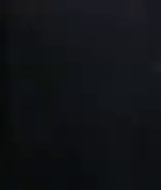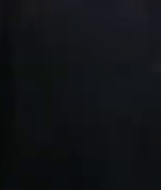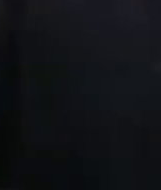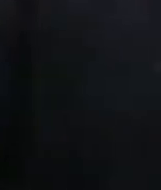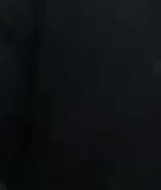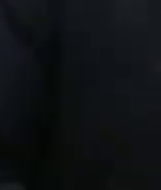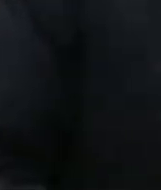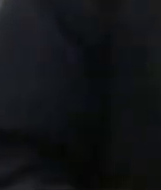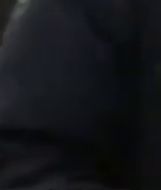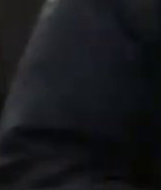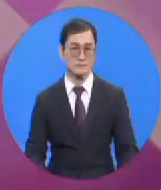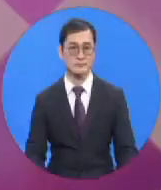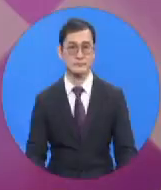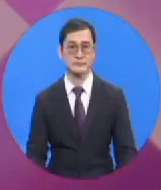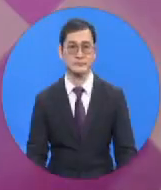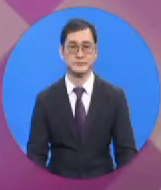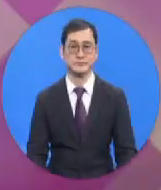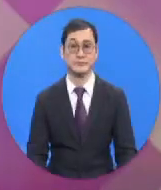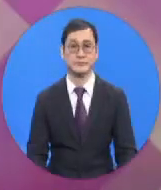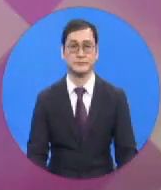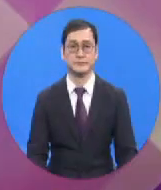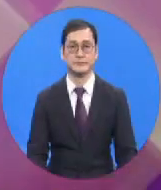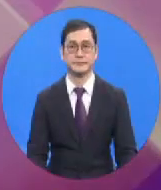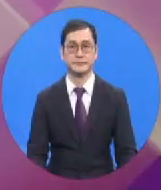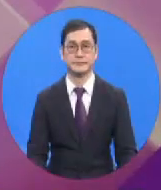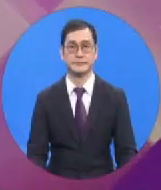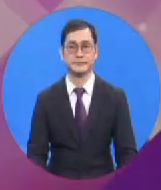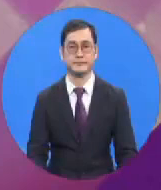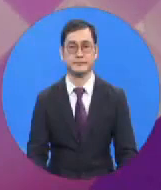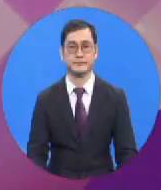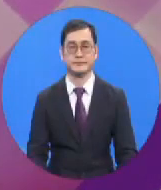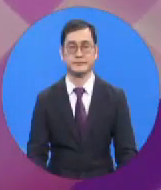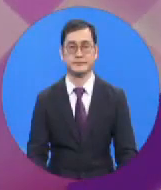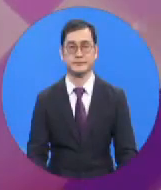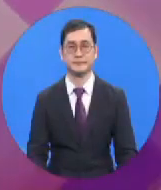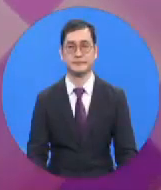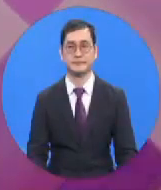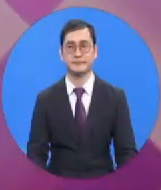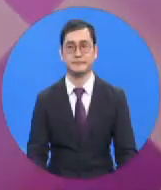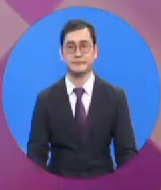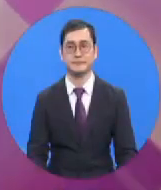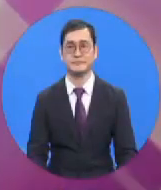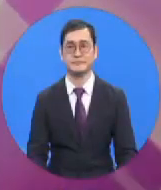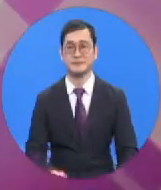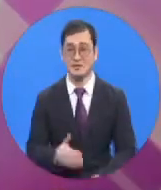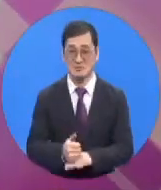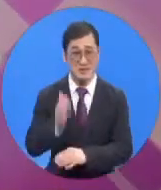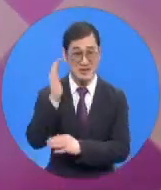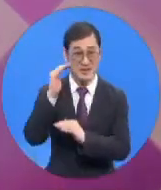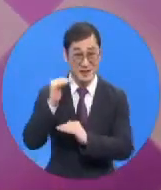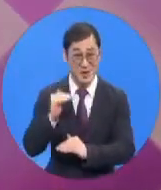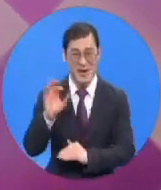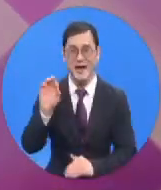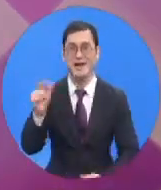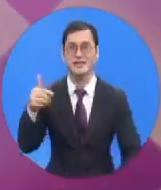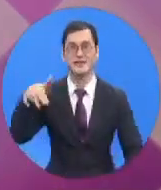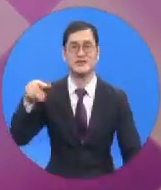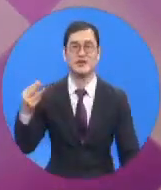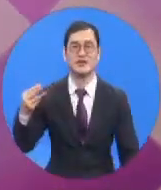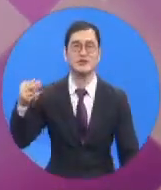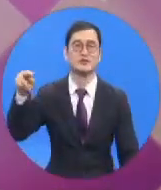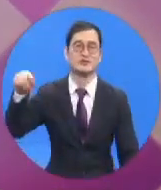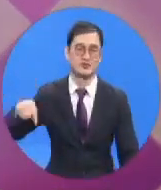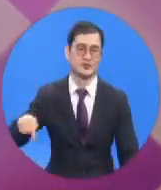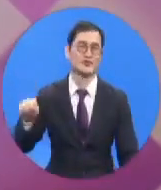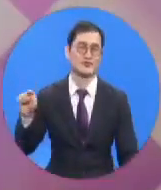주십시오. 네, 나 전 의원은 알아서 해석해라 얘기했지만 뭐 누구나 알 수 있었죠. 그러다 보니까